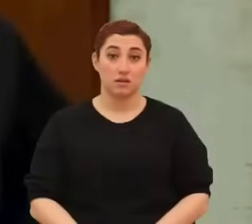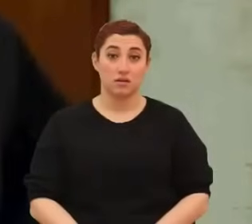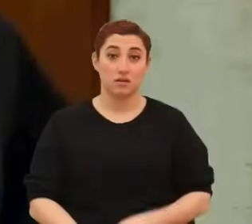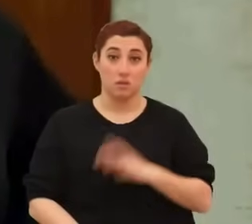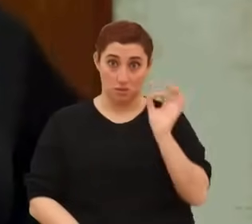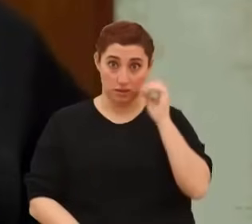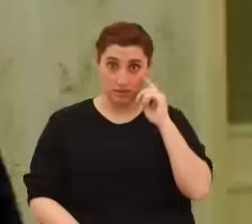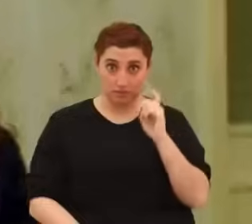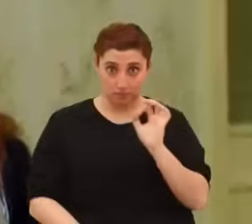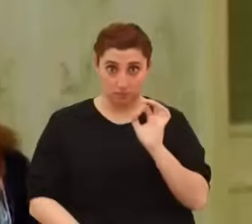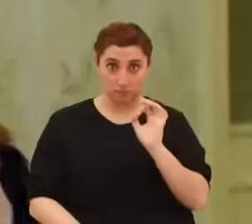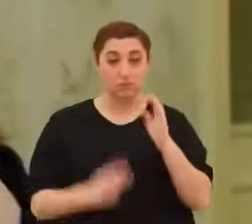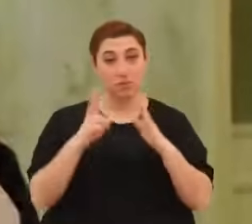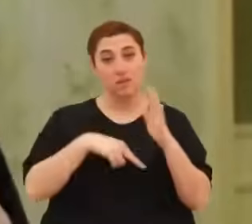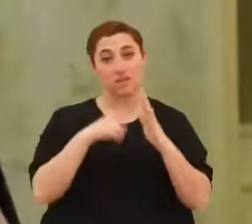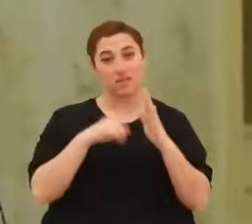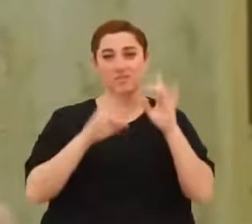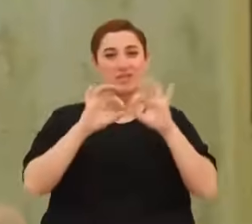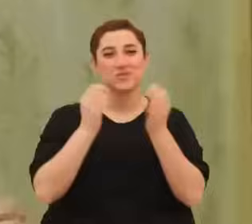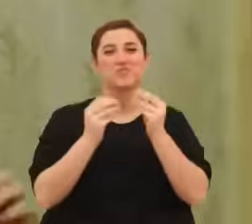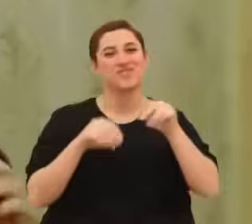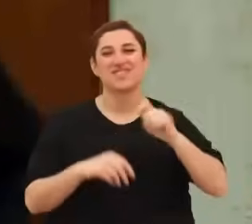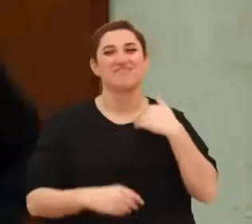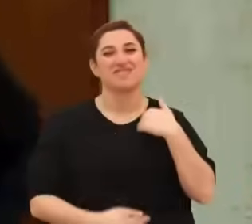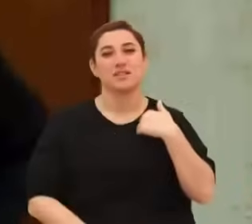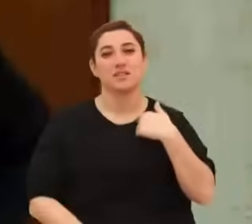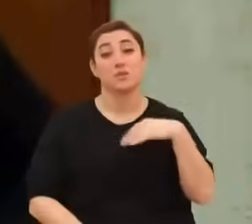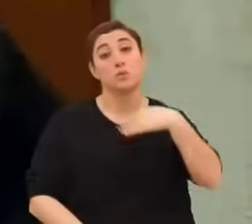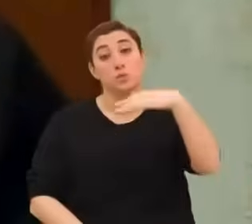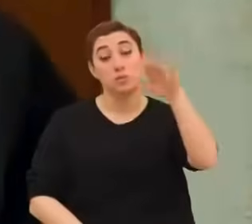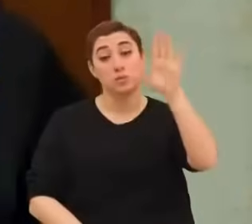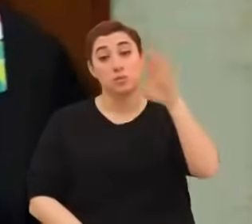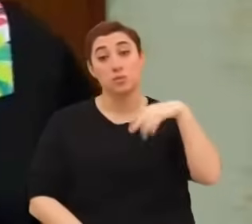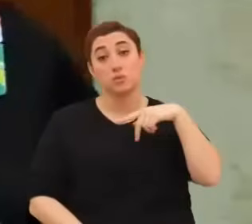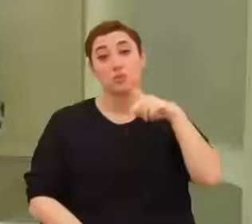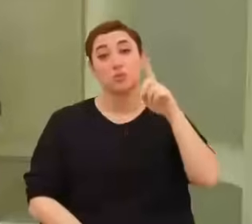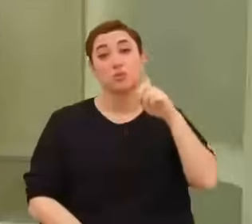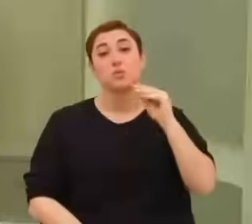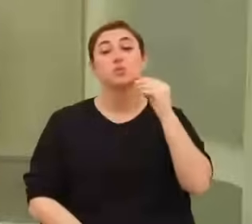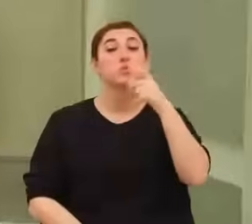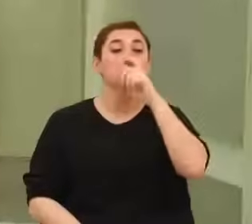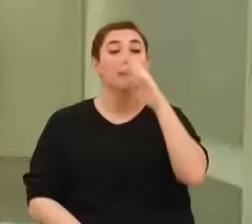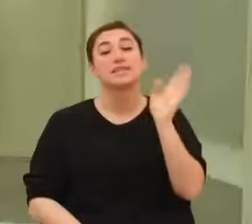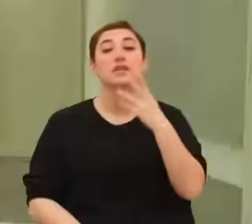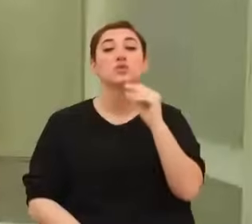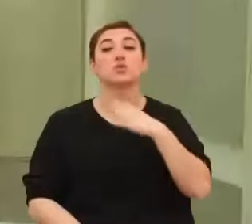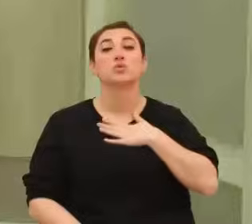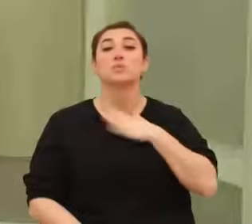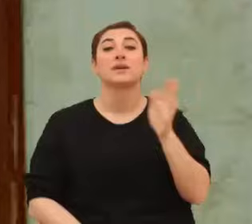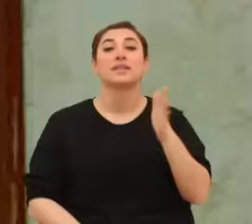Öyle mi? Öyle mi? Kahvaltı. Bir sıcak yumurta yapsana de bana ya. Yürü. Yürü. Hadi. Küçük biraz. Hadi çocuk, hadi.